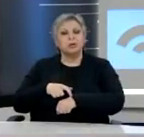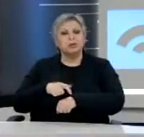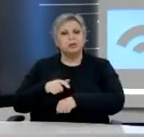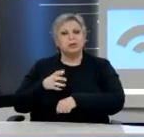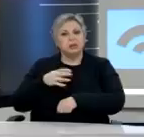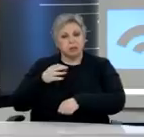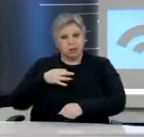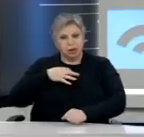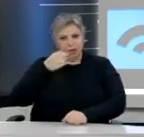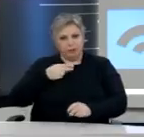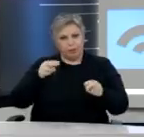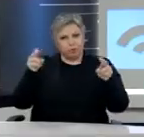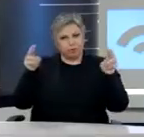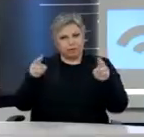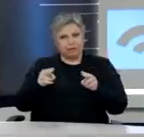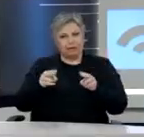να πω δύο λόγια.